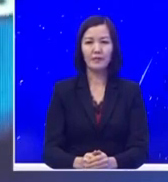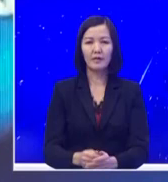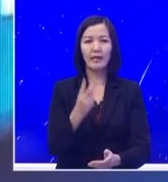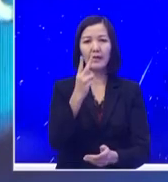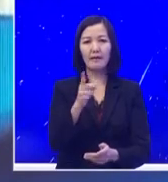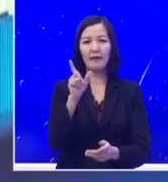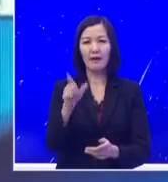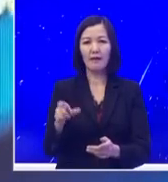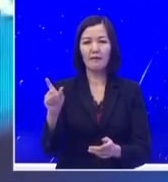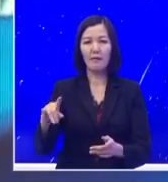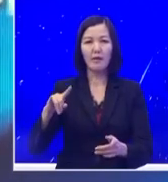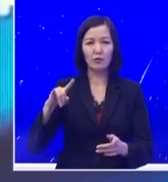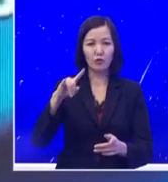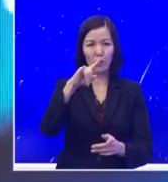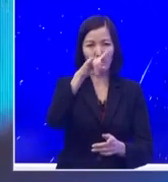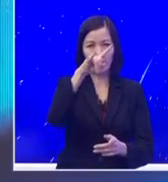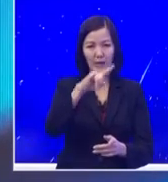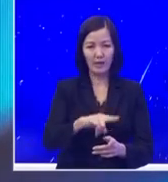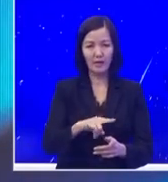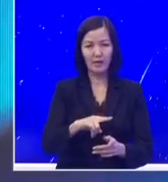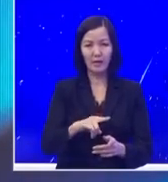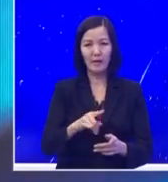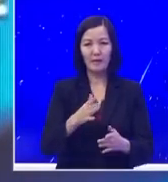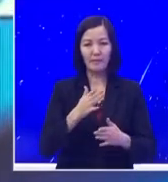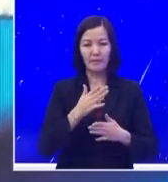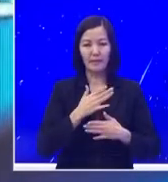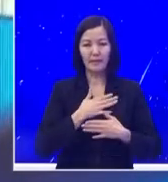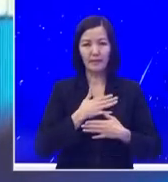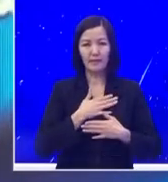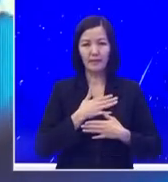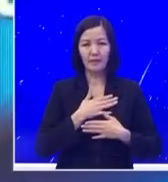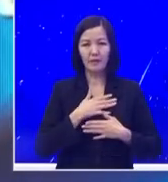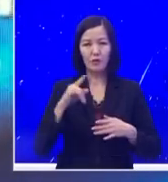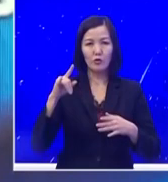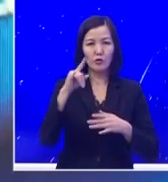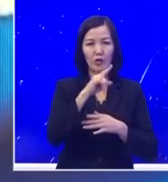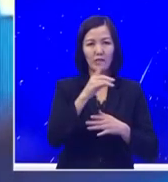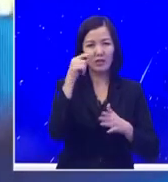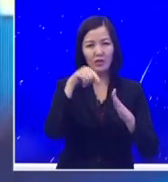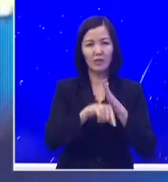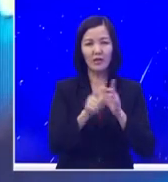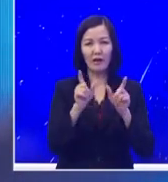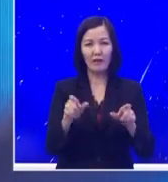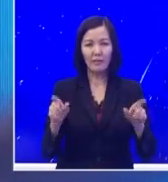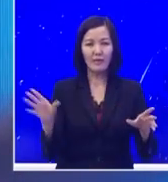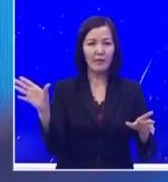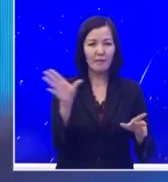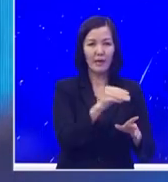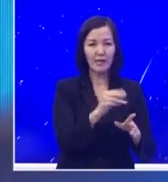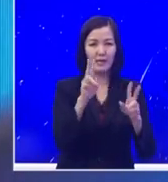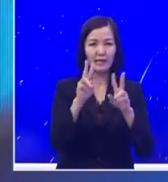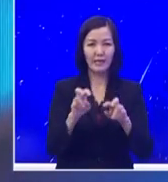Екеуі де ұшақпен келген. Біздің алгоритм бойынша бүкіл сол ұшақпен келген азаматтар қазір